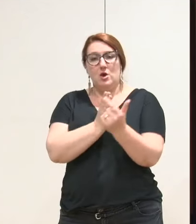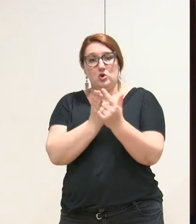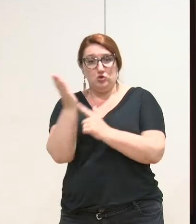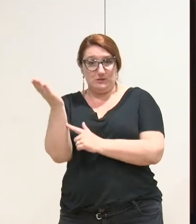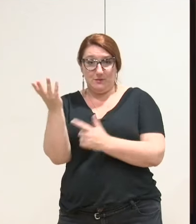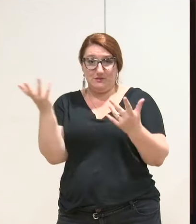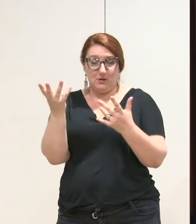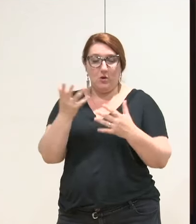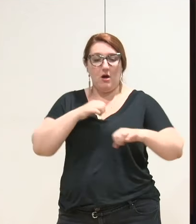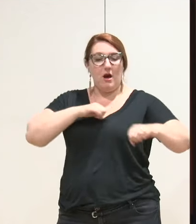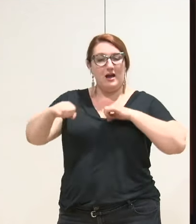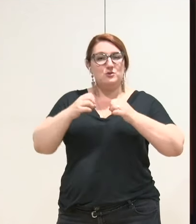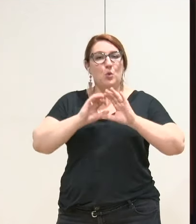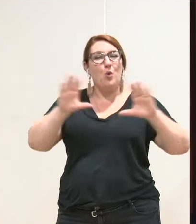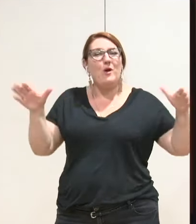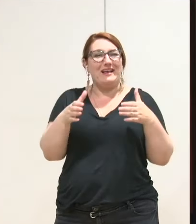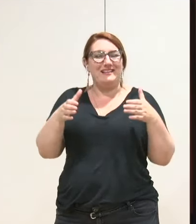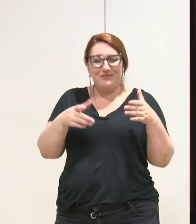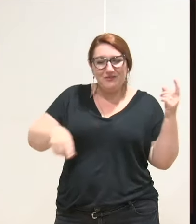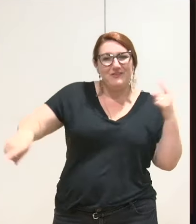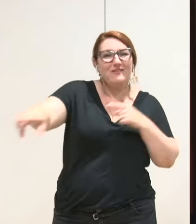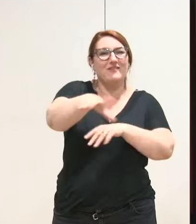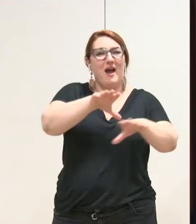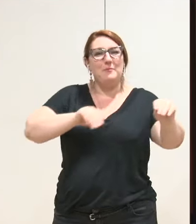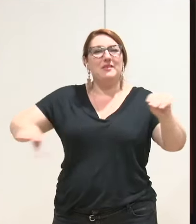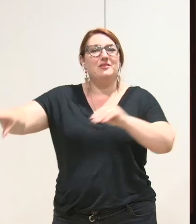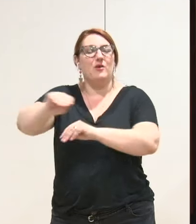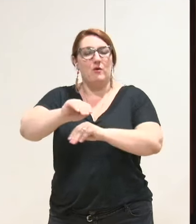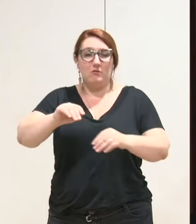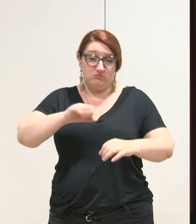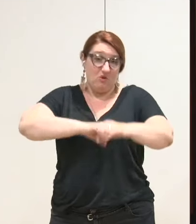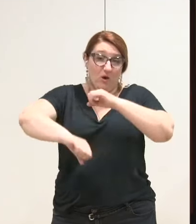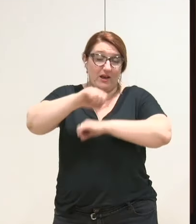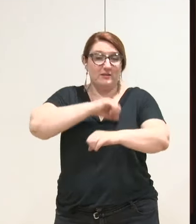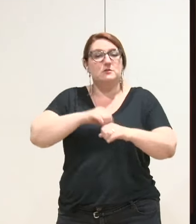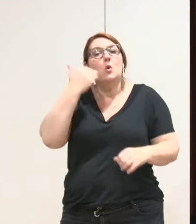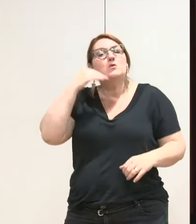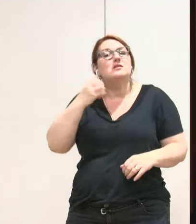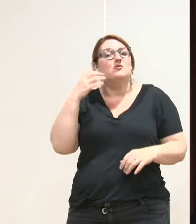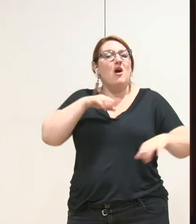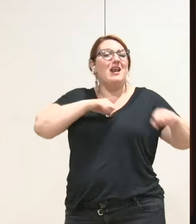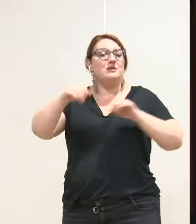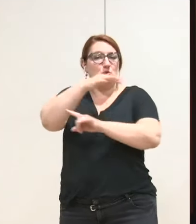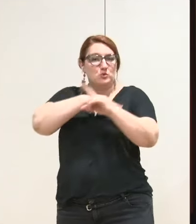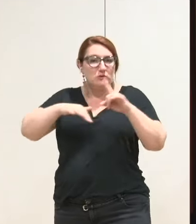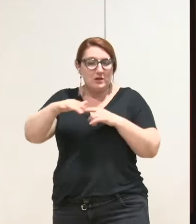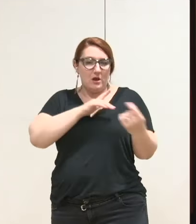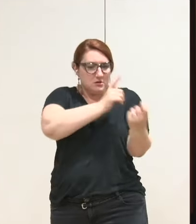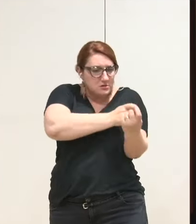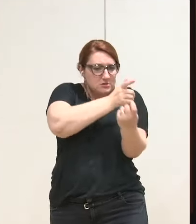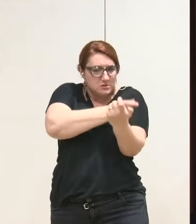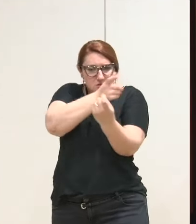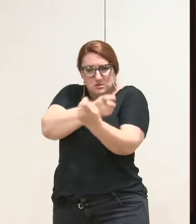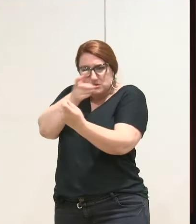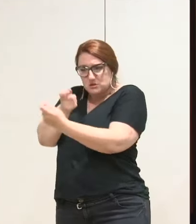c'était le développement de l'action collective entre habitants dans le secteur social on sait que l'action sociale bien souvent tente à individualiser les réponses et donc à